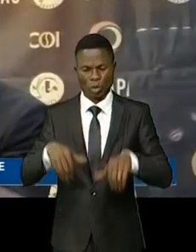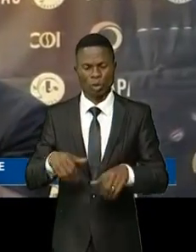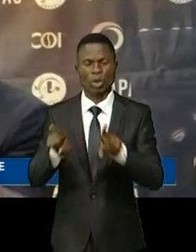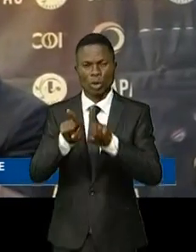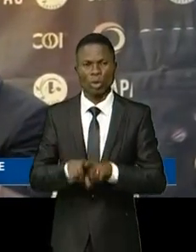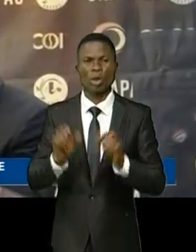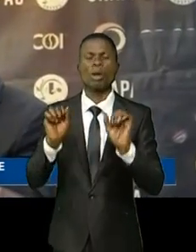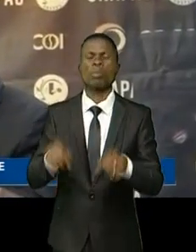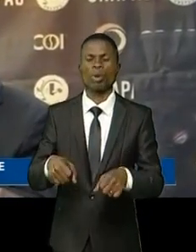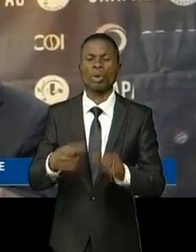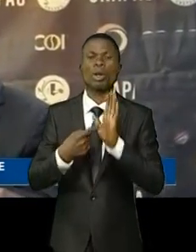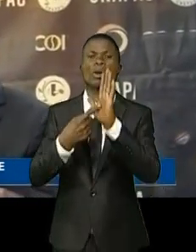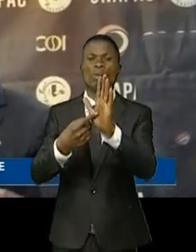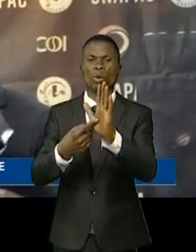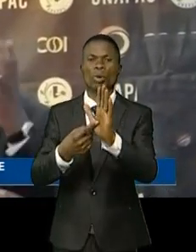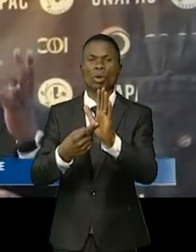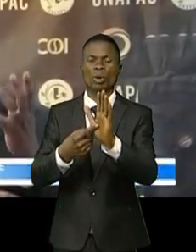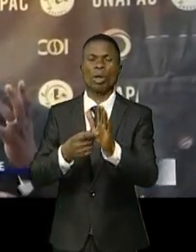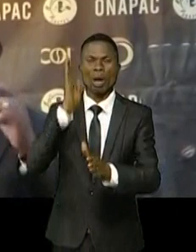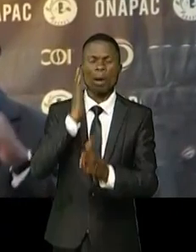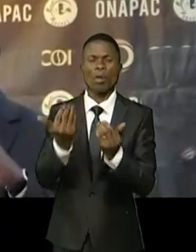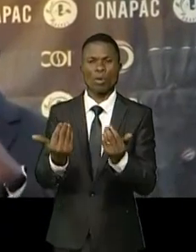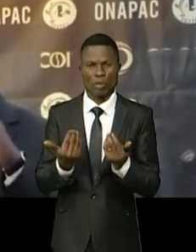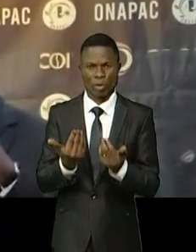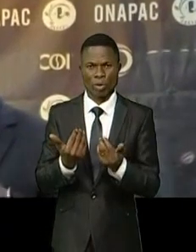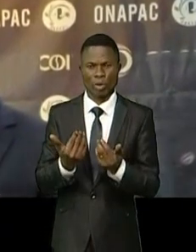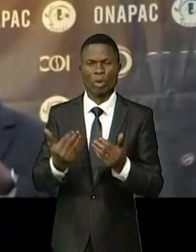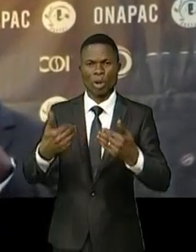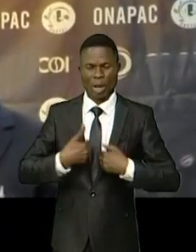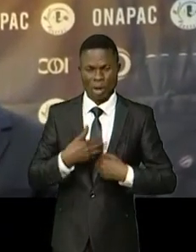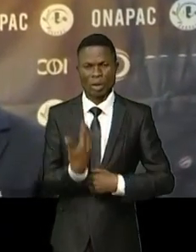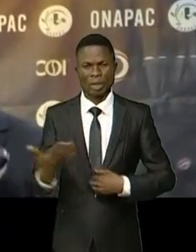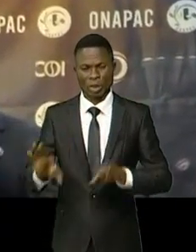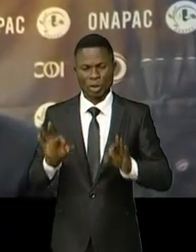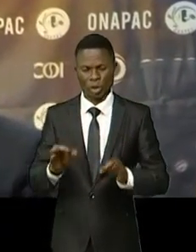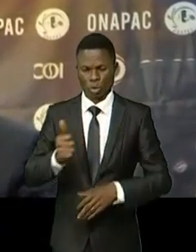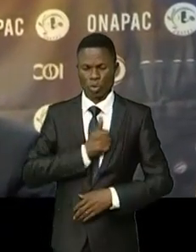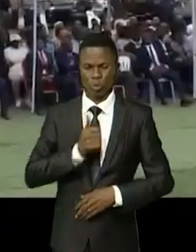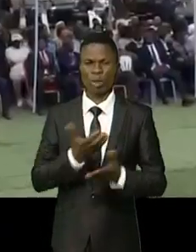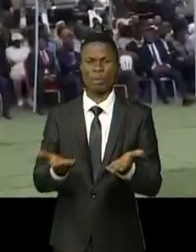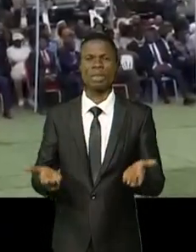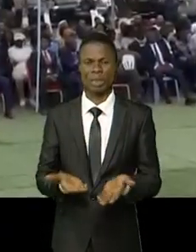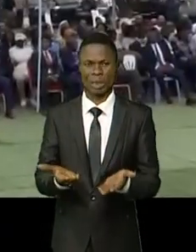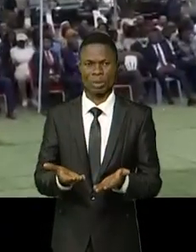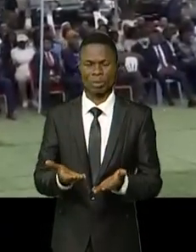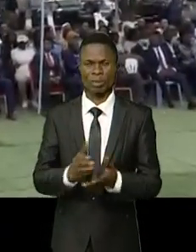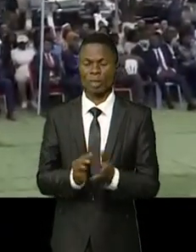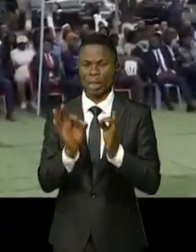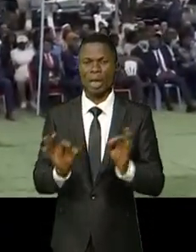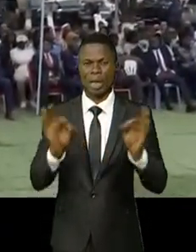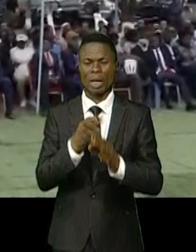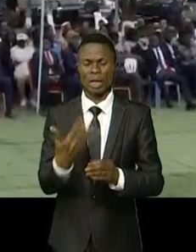possible de montrer la volonté d'avoir une production agricole locale. L'importance de